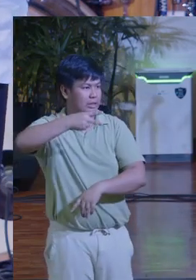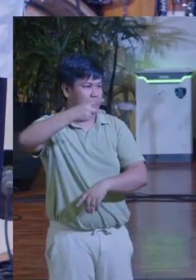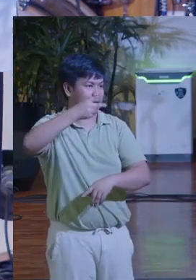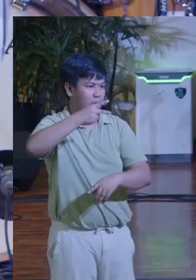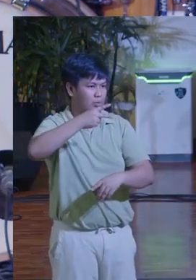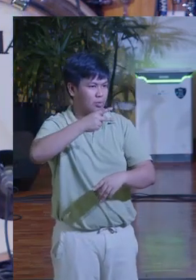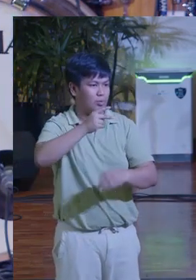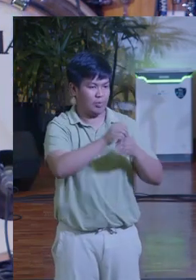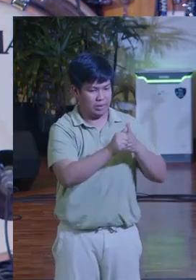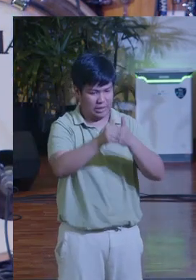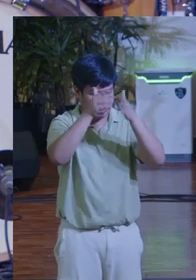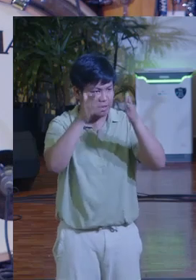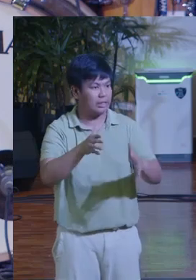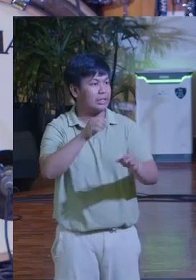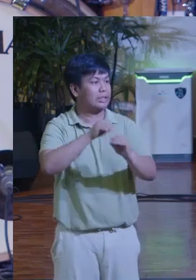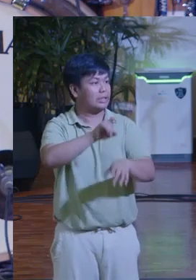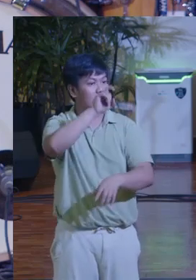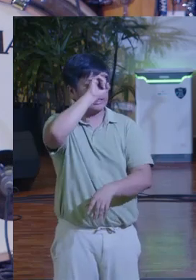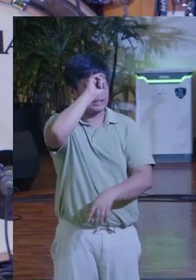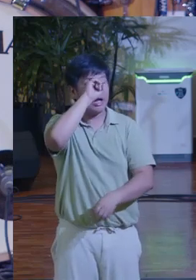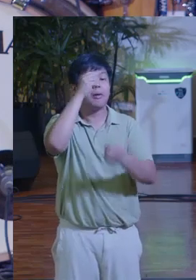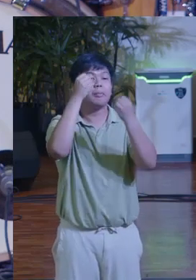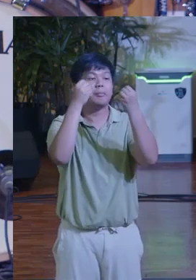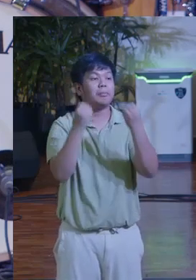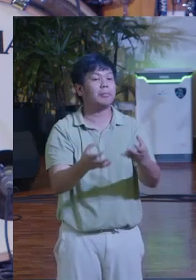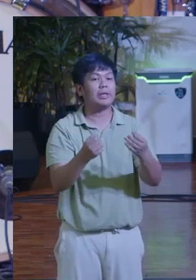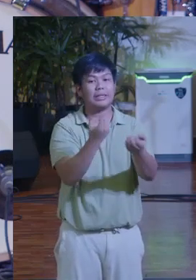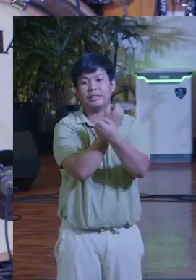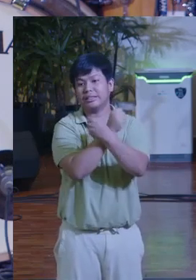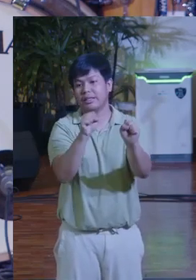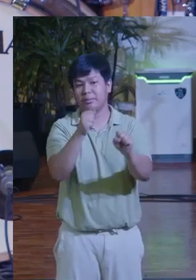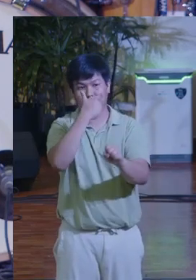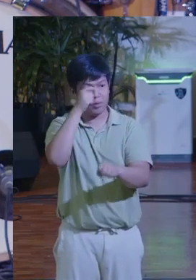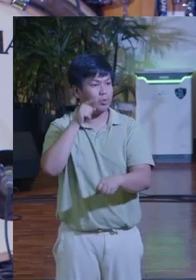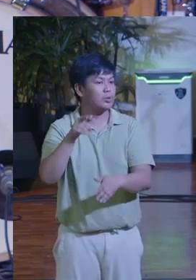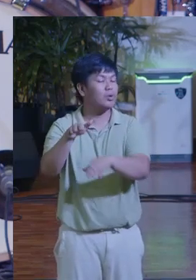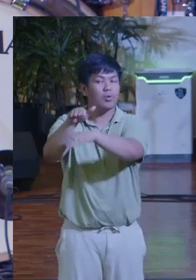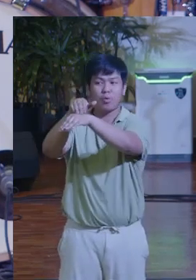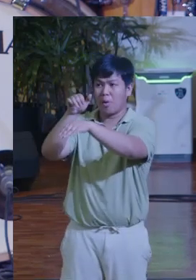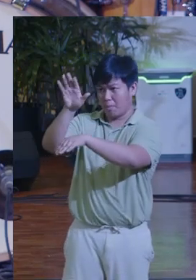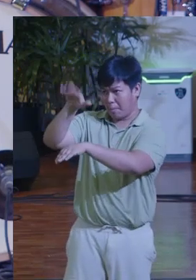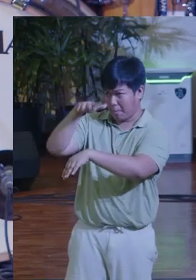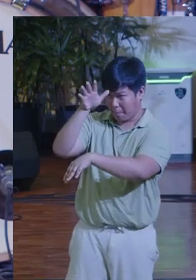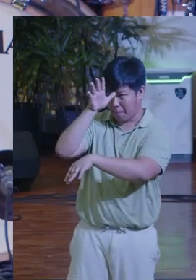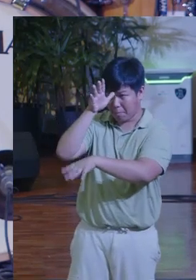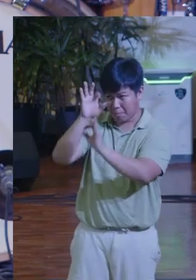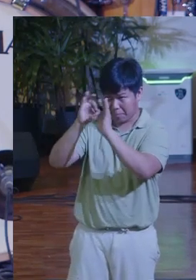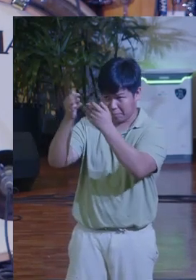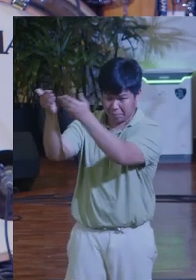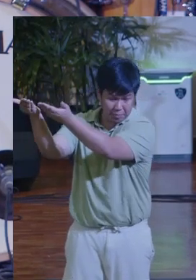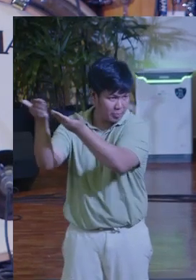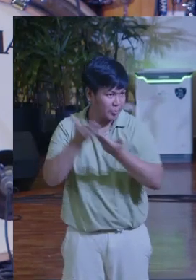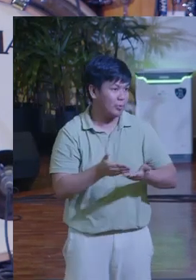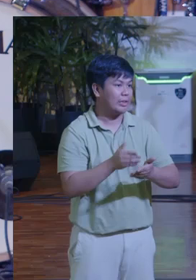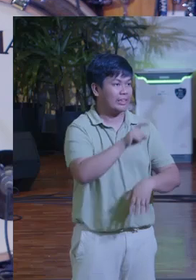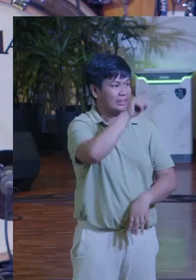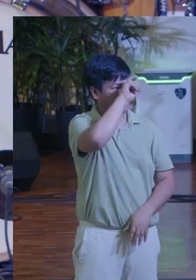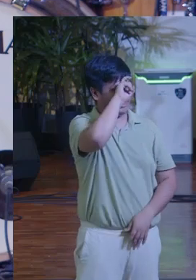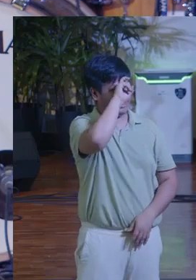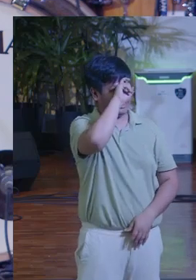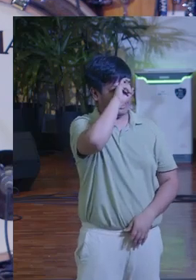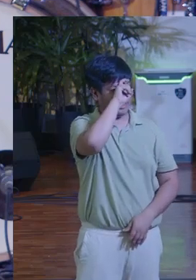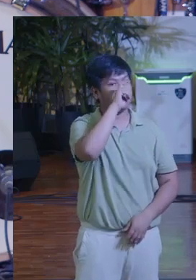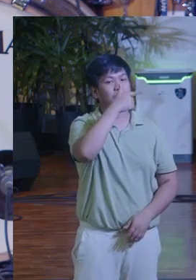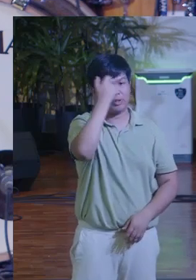pamamalakad, naligtas ang marami sa effects ng famine na iyon. Higit sa